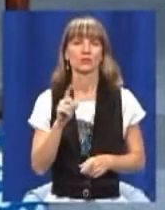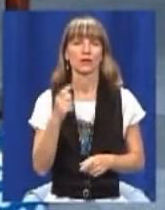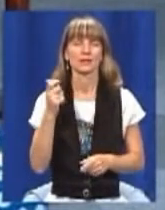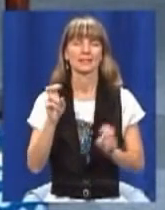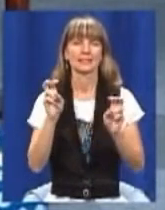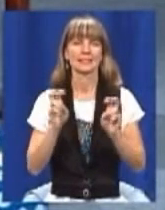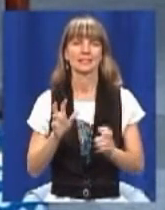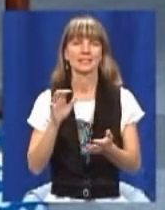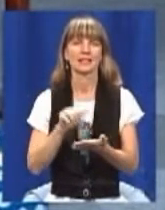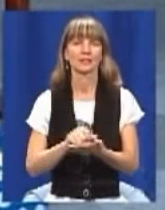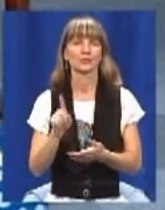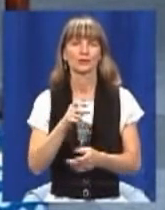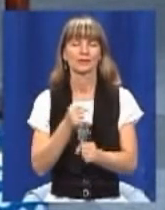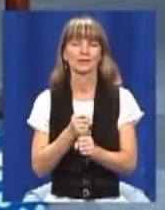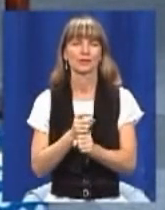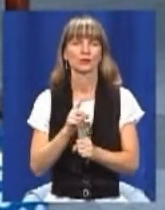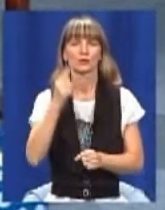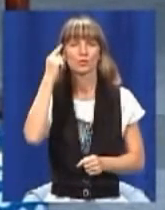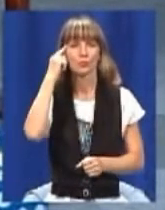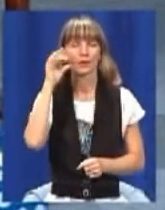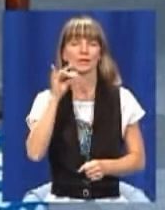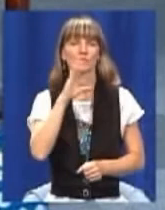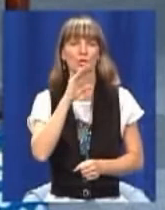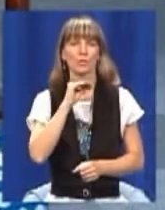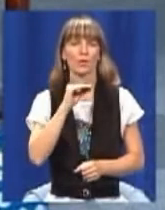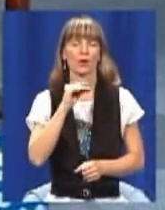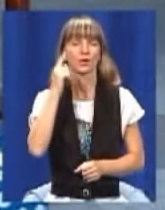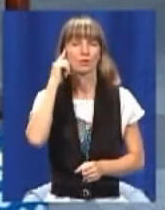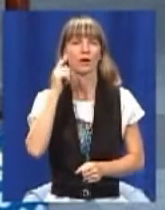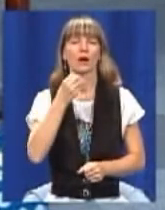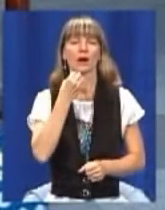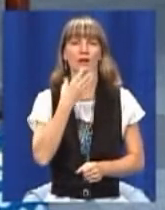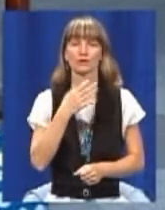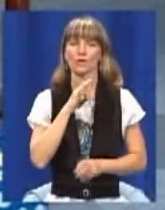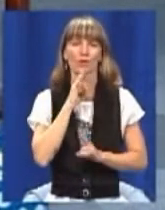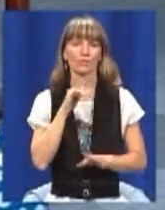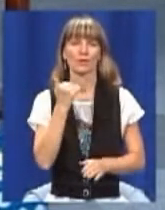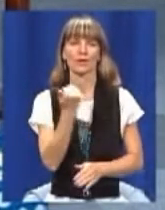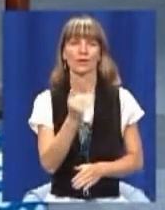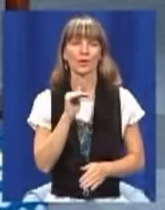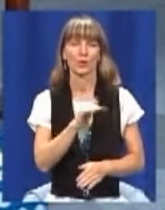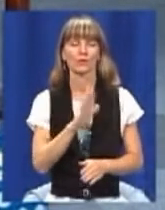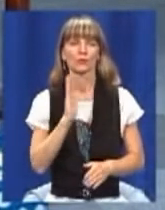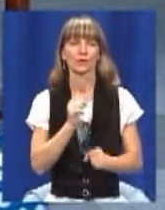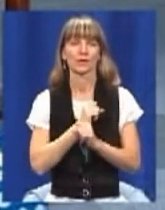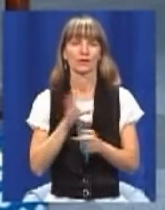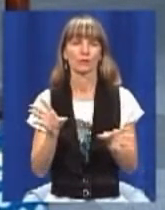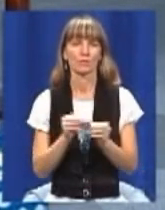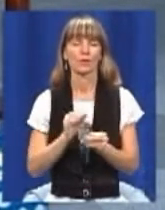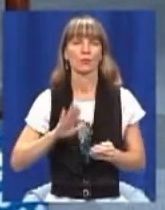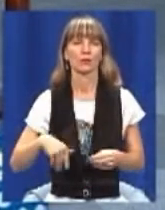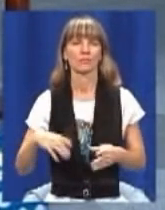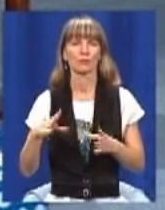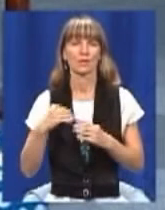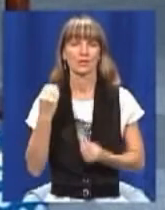сидить, такий зайнятий, щось там робить, щось там думає. І собака від того собі думає, добре, не буду його займати, краще відпочину разом із ним, а потім ми